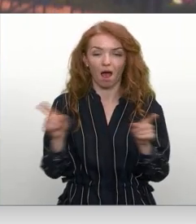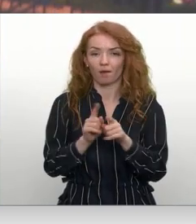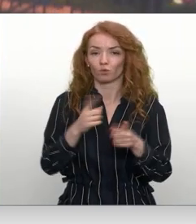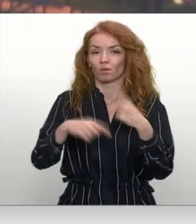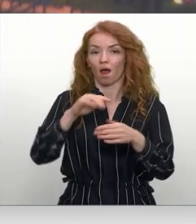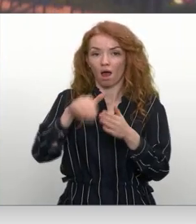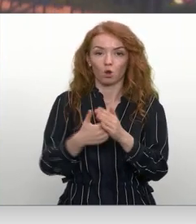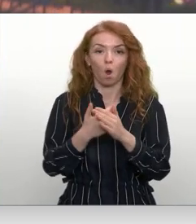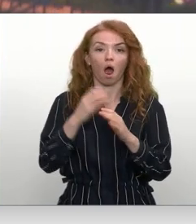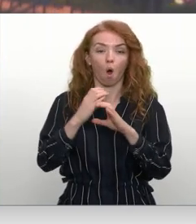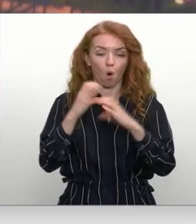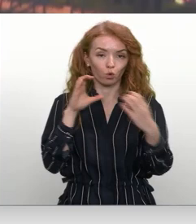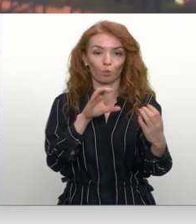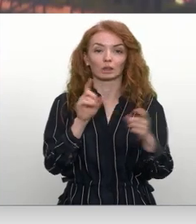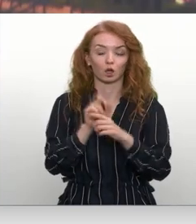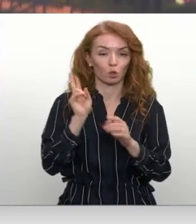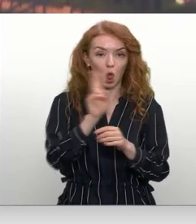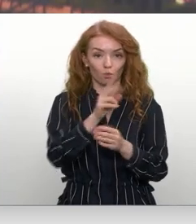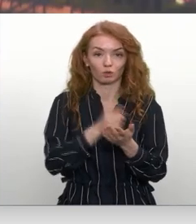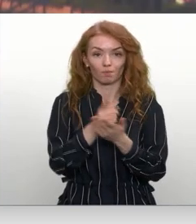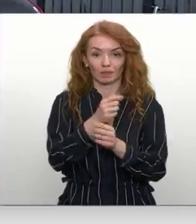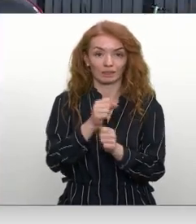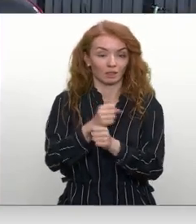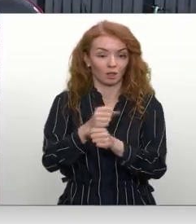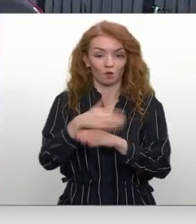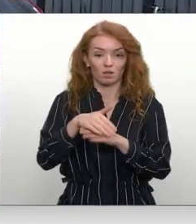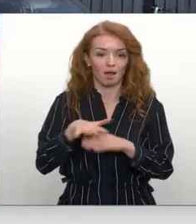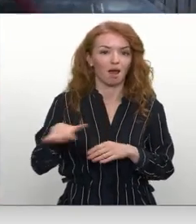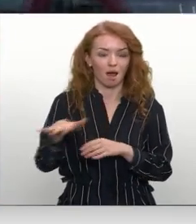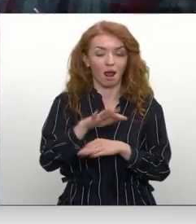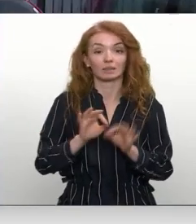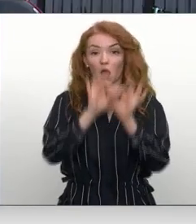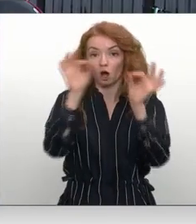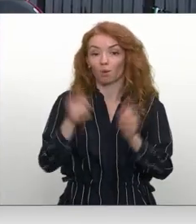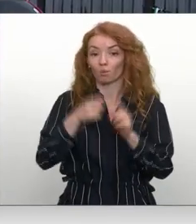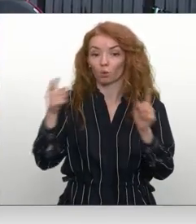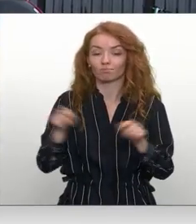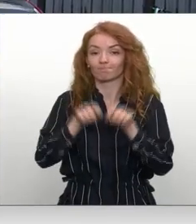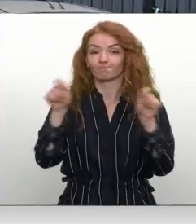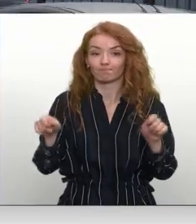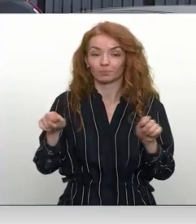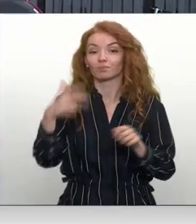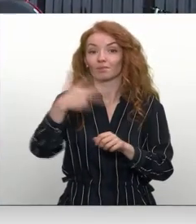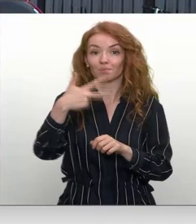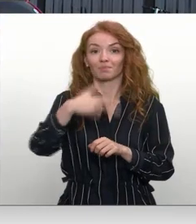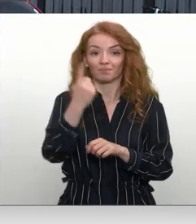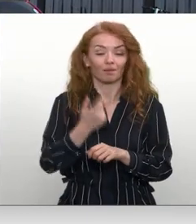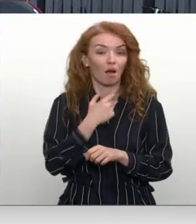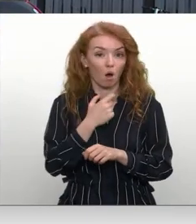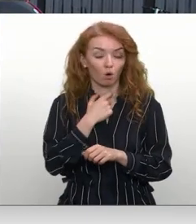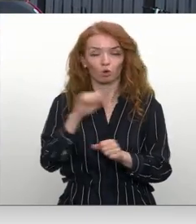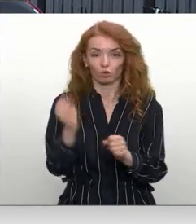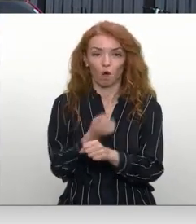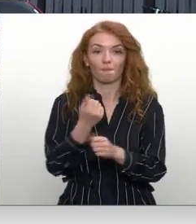vairāku autobusu un trolejbusu maršrutu kustība Dzirnavu ielā. Sākotnēji posmu bija paredzēts atvērt satiksmē 31. Augustā,